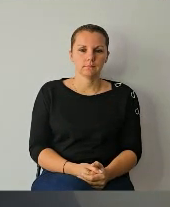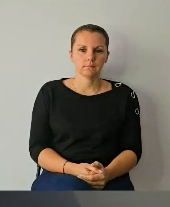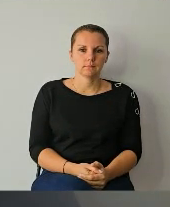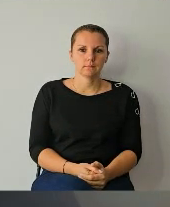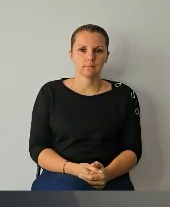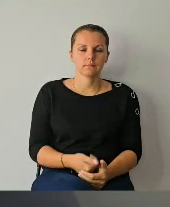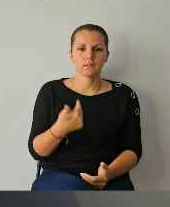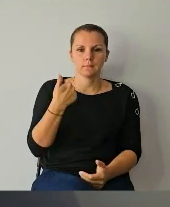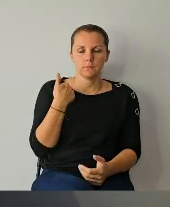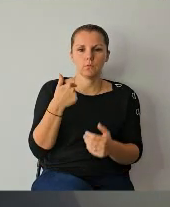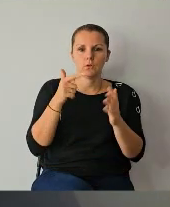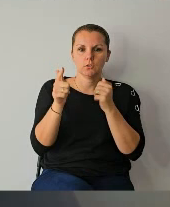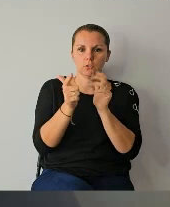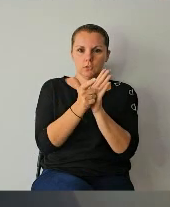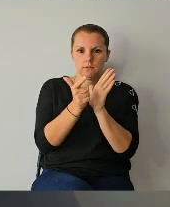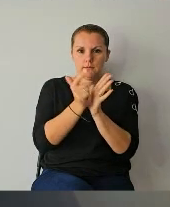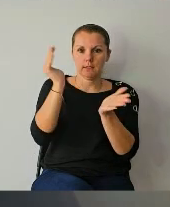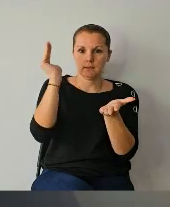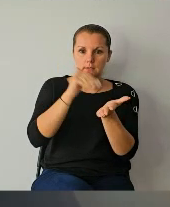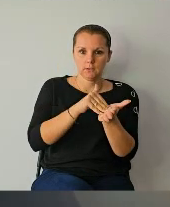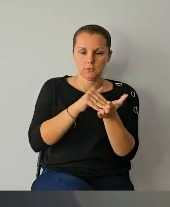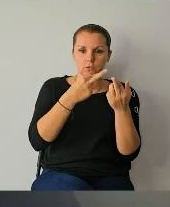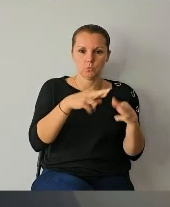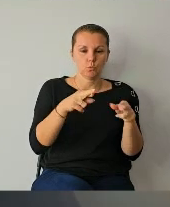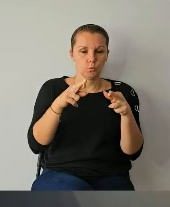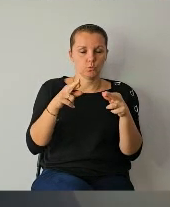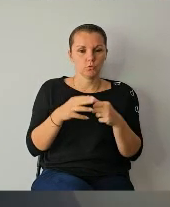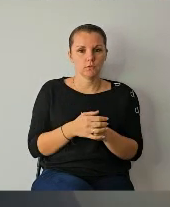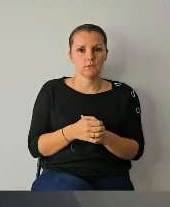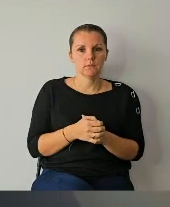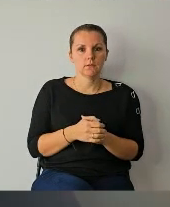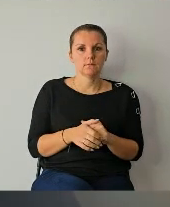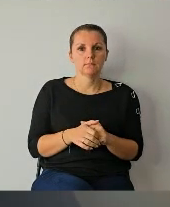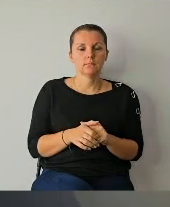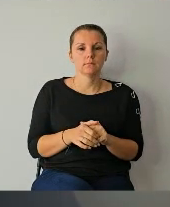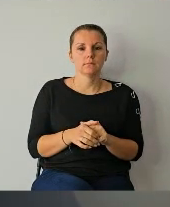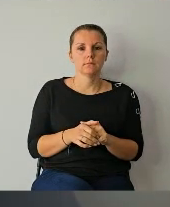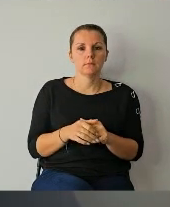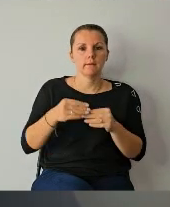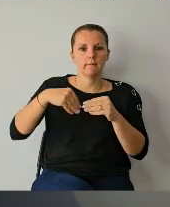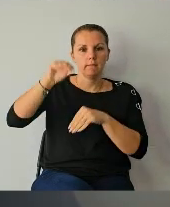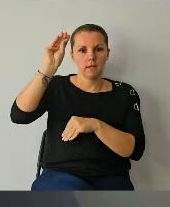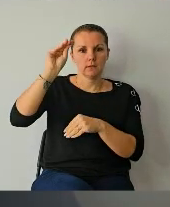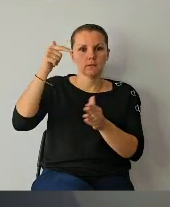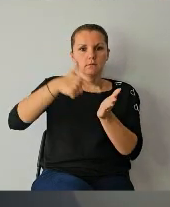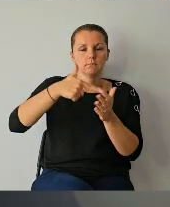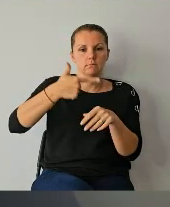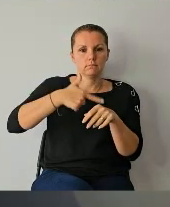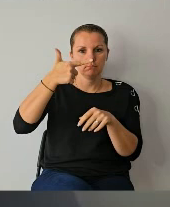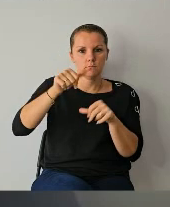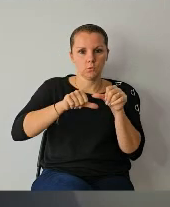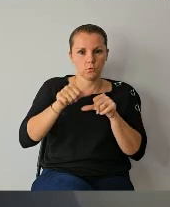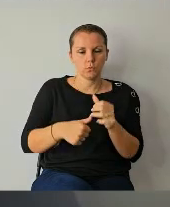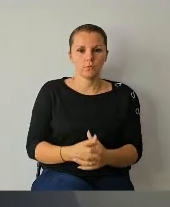to było 17 963 zł, większa w 2022